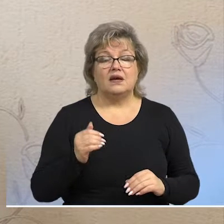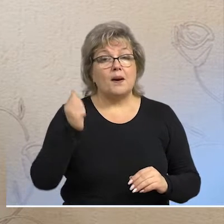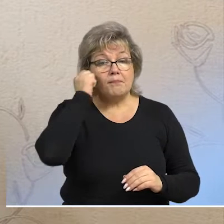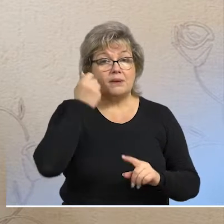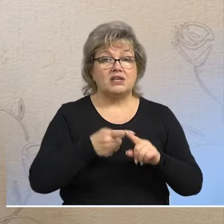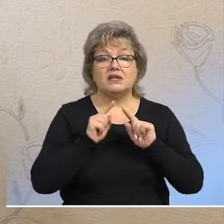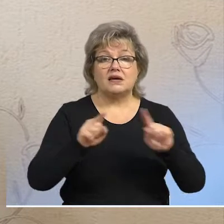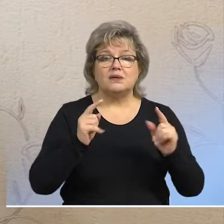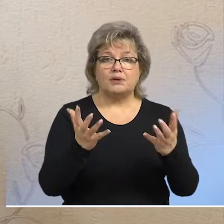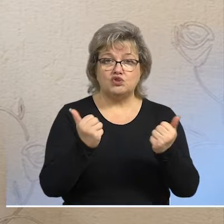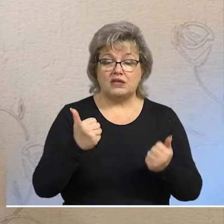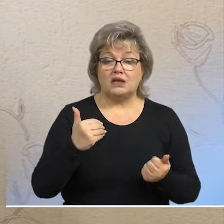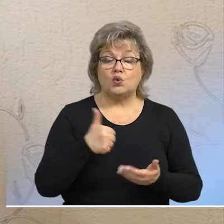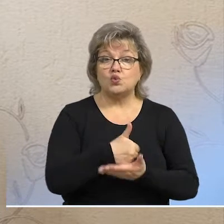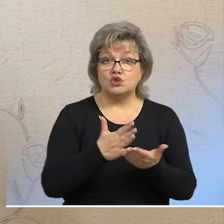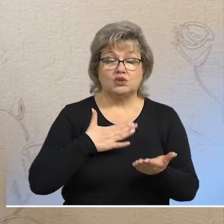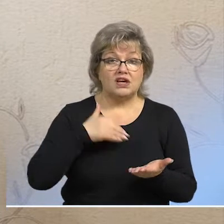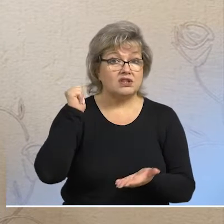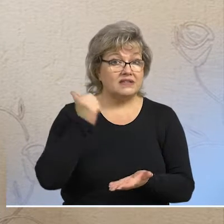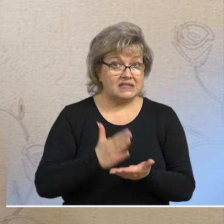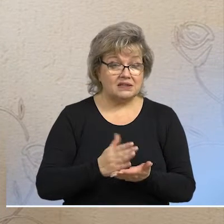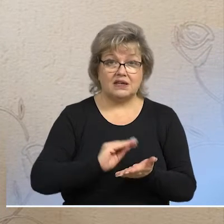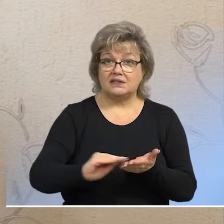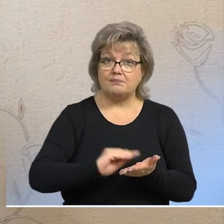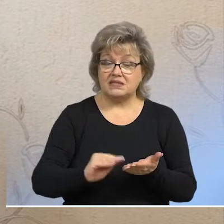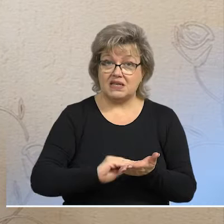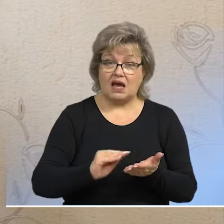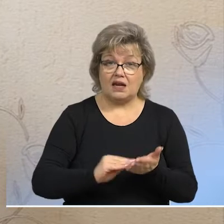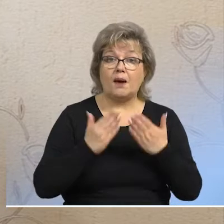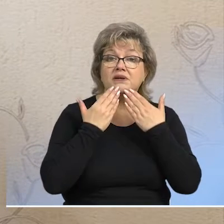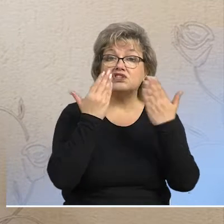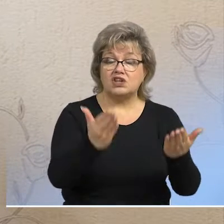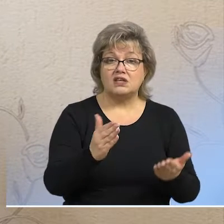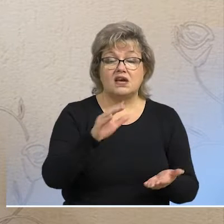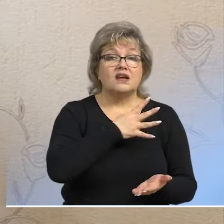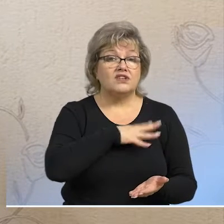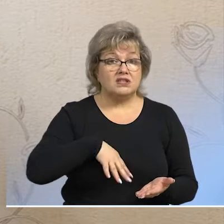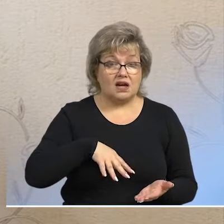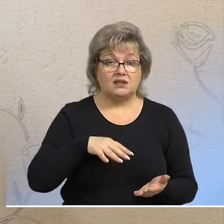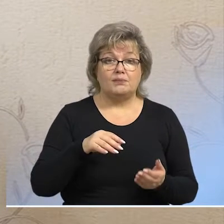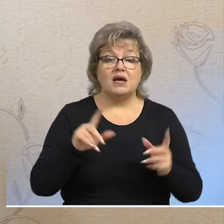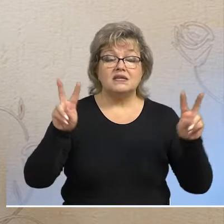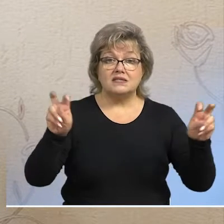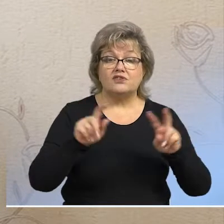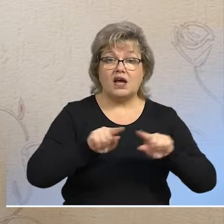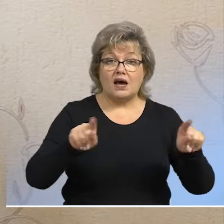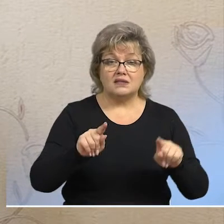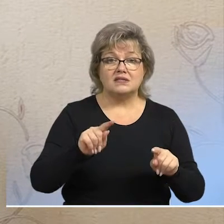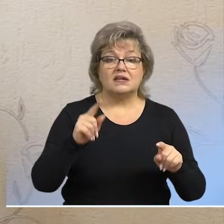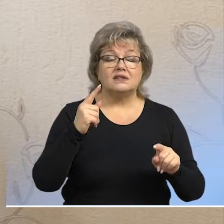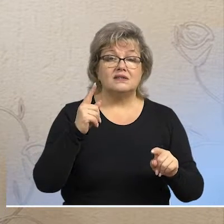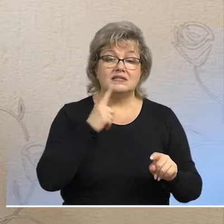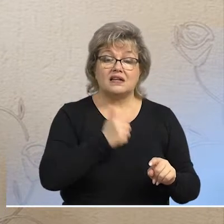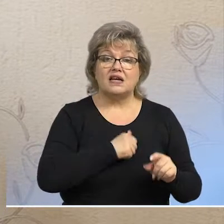этой акции получатели услуг нашего центра написали обращение к ветеранам Великой Отечественной войны. Символом акции является